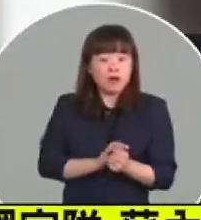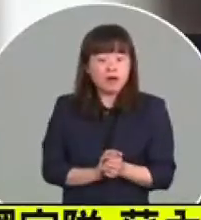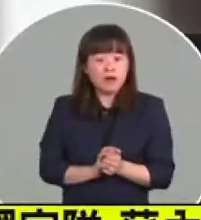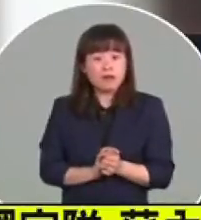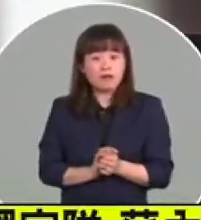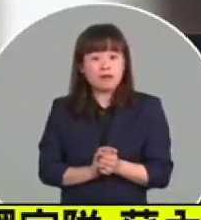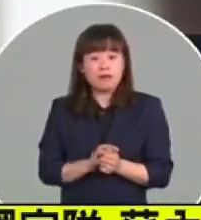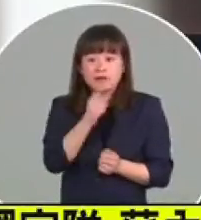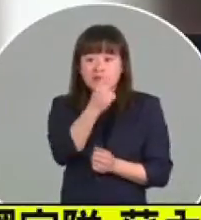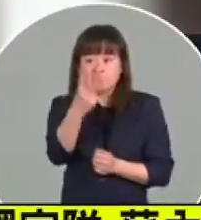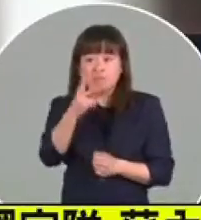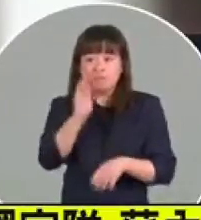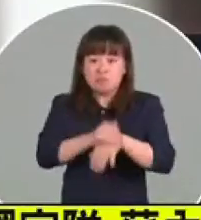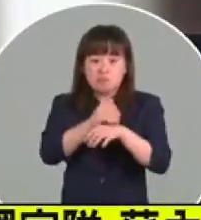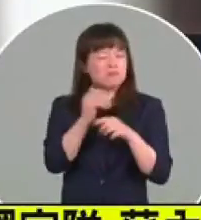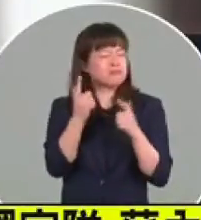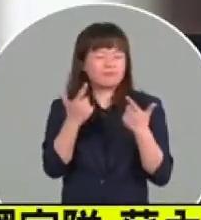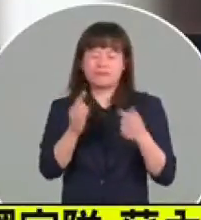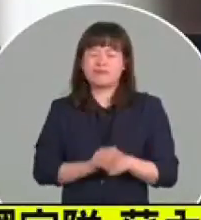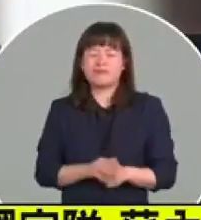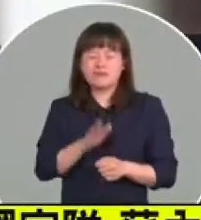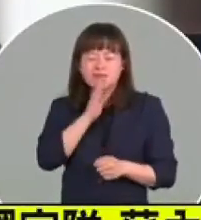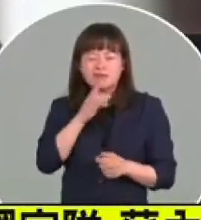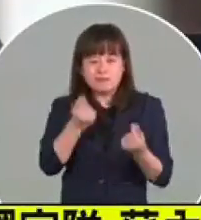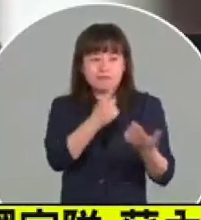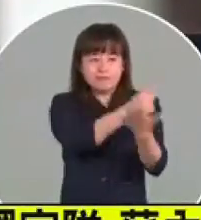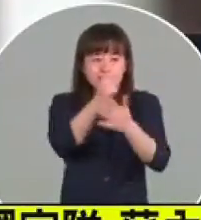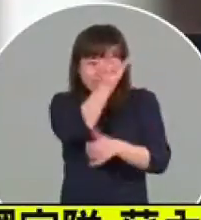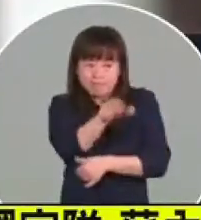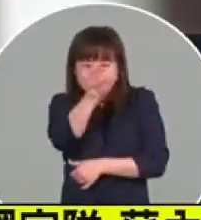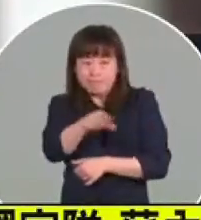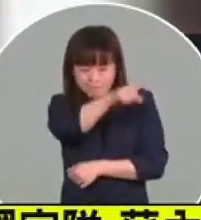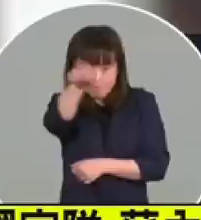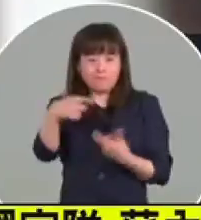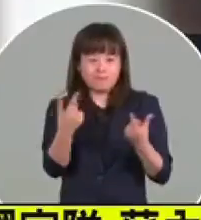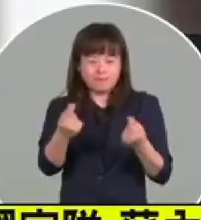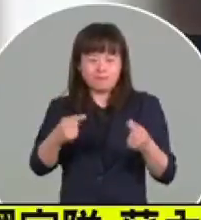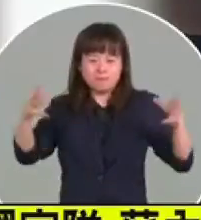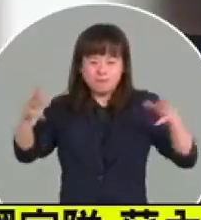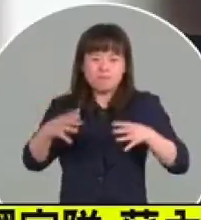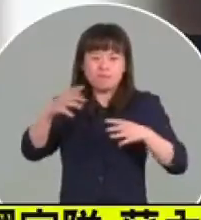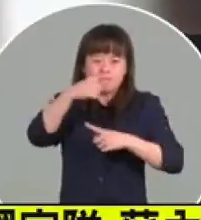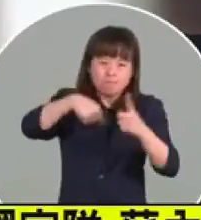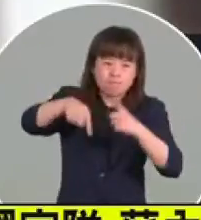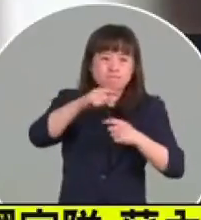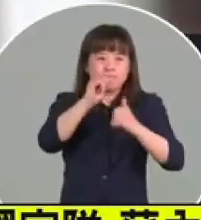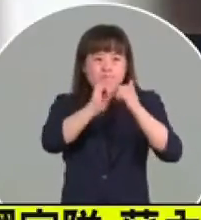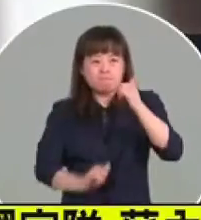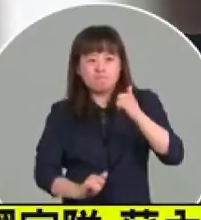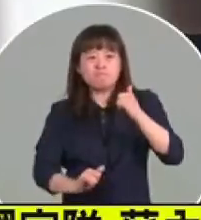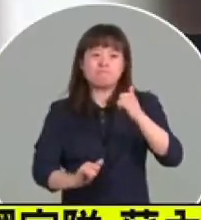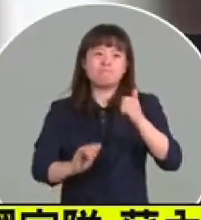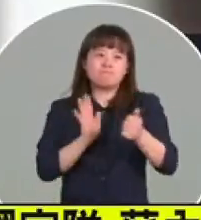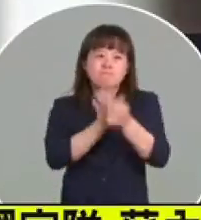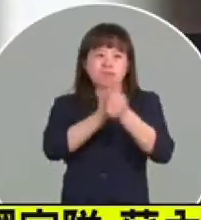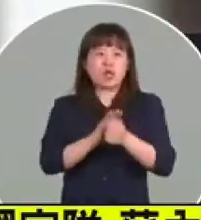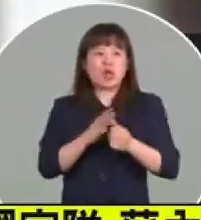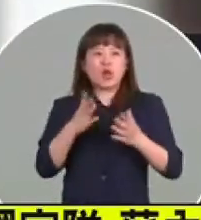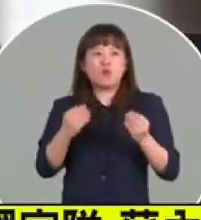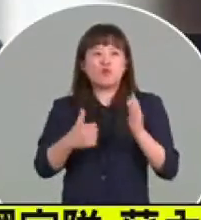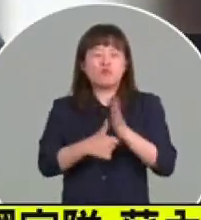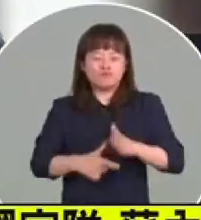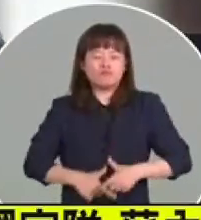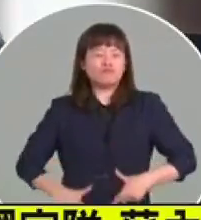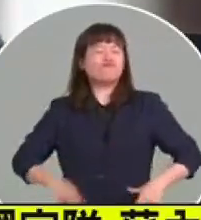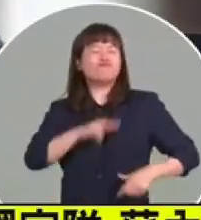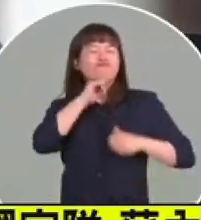来都不是一两个英雄，而是像各位一样一起转动历史巨轮的无名英